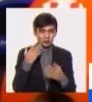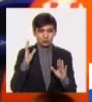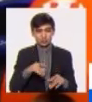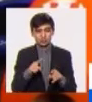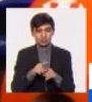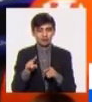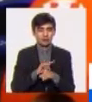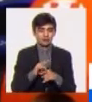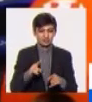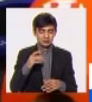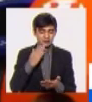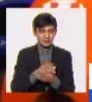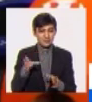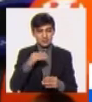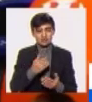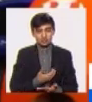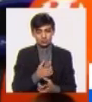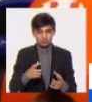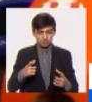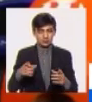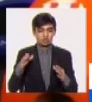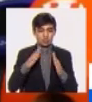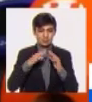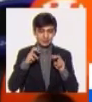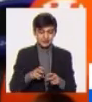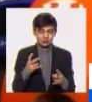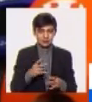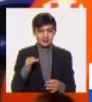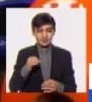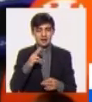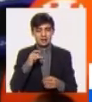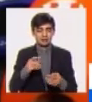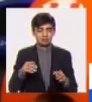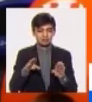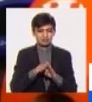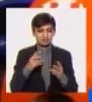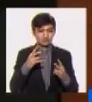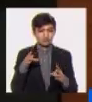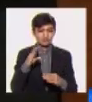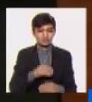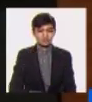жабамыз. Тұрғындарды далаға шықпауға шақырамын. Ішкі тәртіпті бұзғандар қатаң жазаланады.